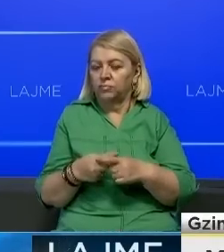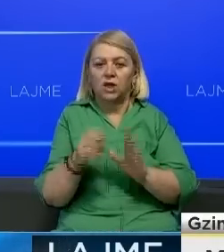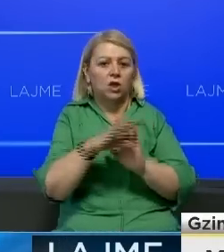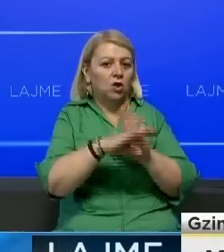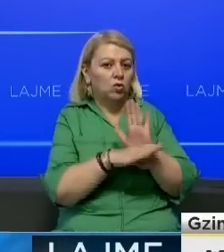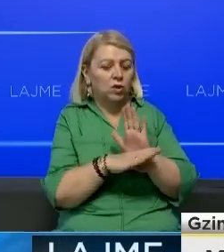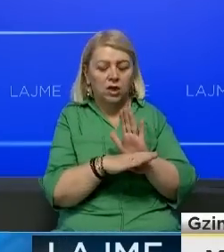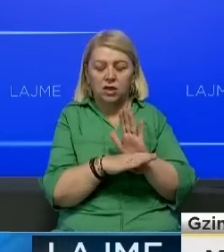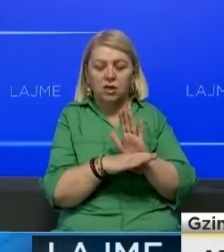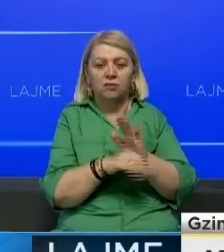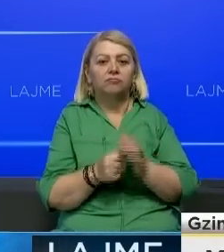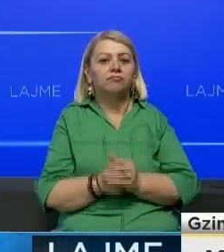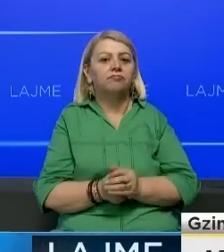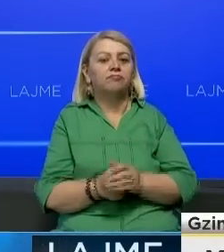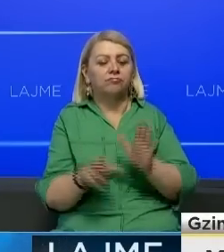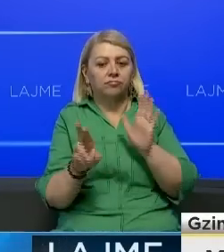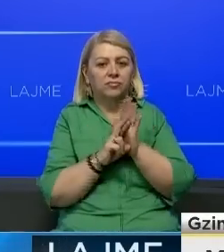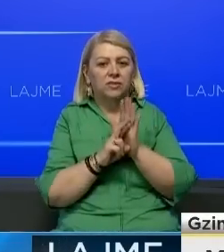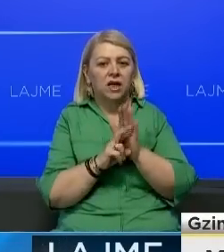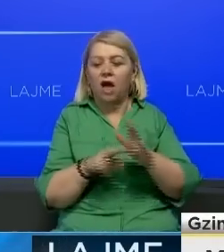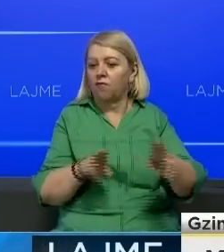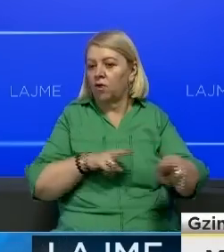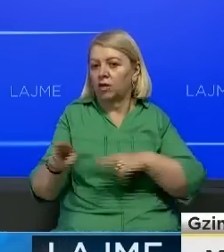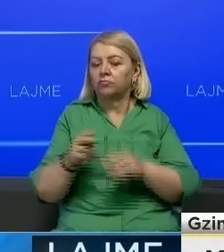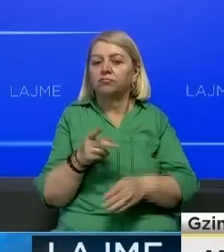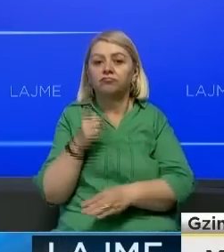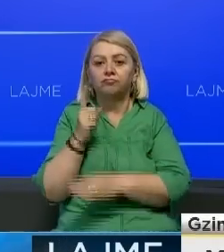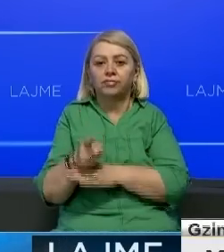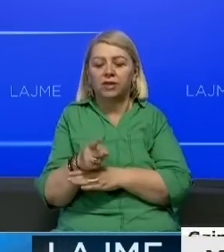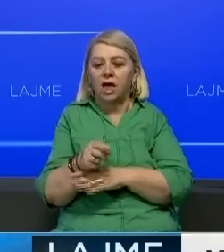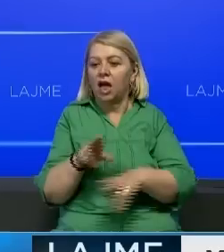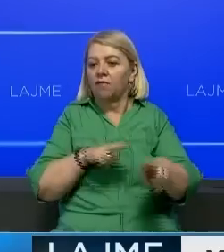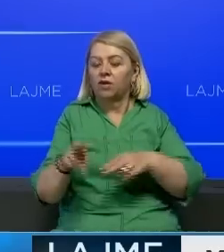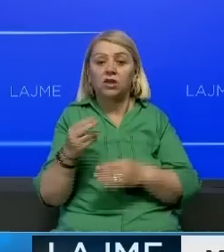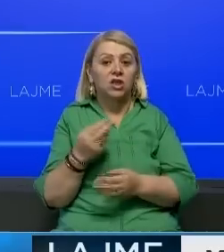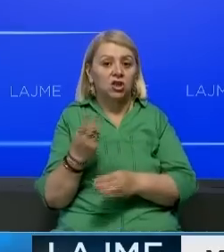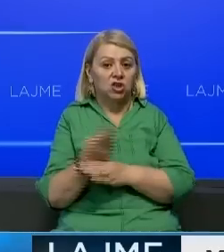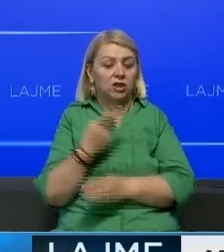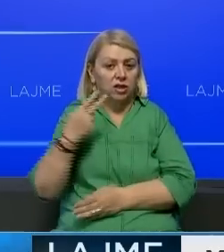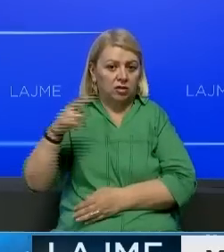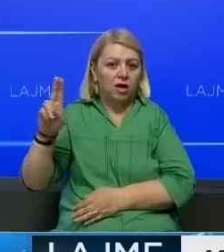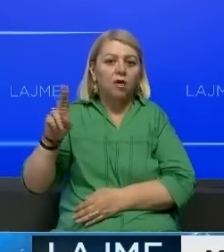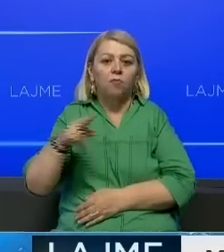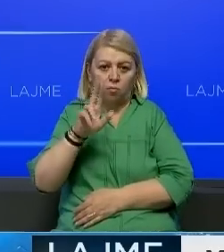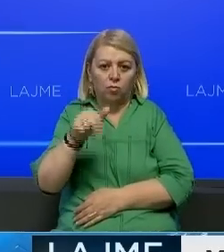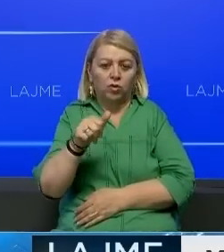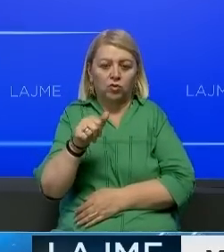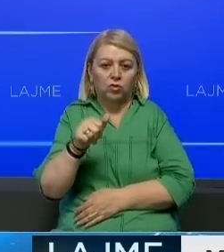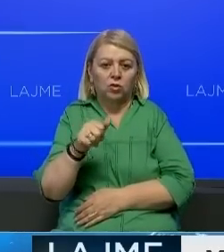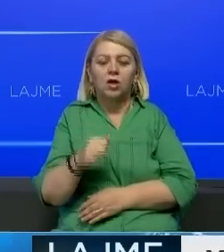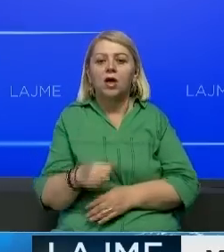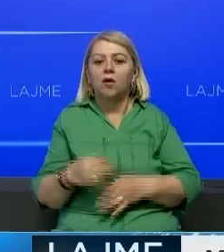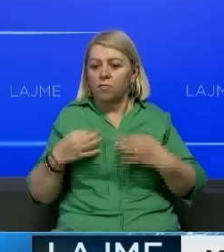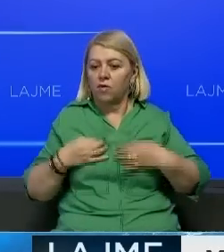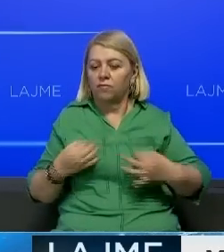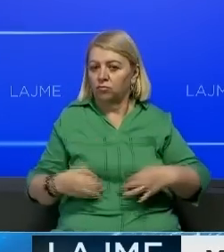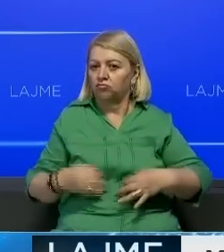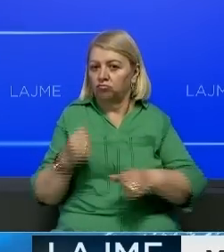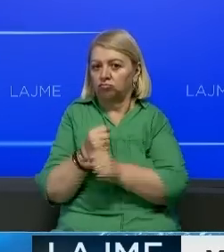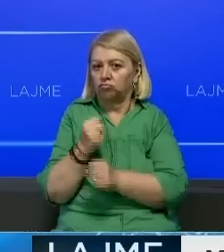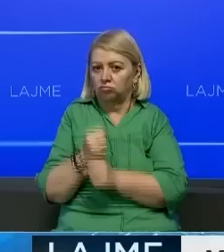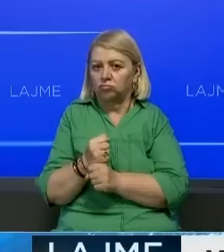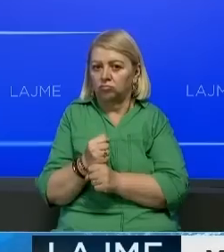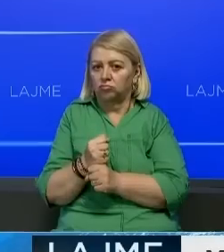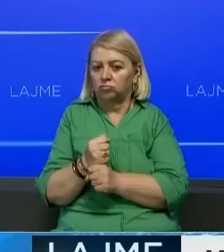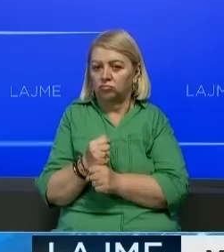edhe me ligjin mbi avokatinë, 40 e përcakton se avokatët nga shtetet e tjera mund të ushtrojnë profesionin e avokatisë